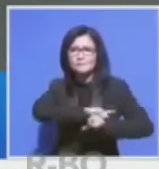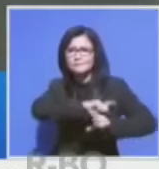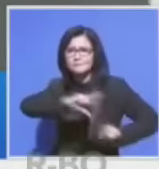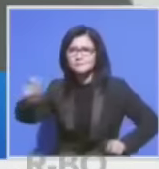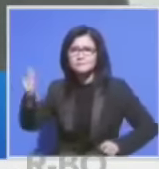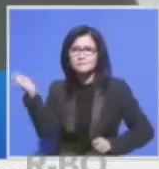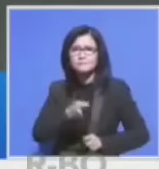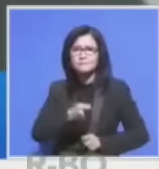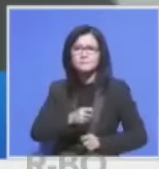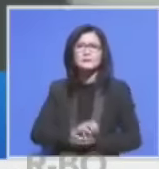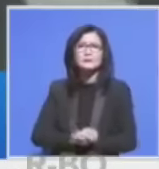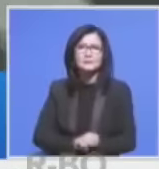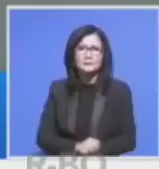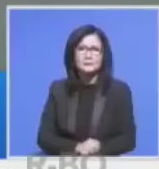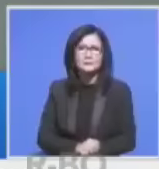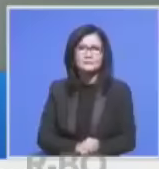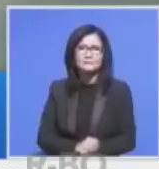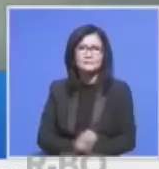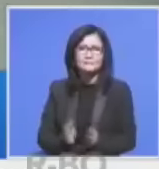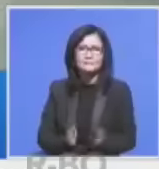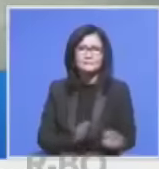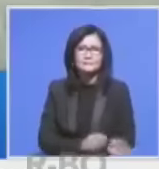tajam. Tim Liputan Trans 7.